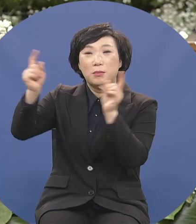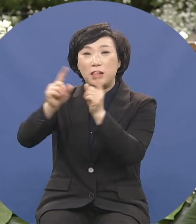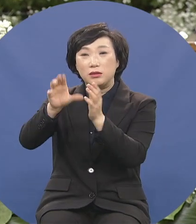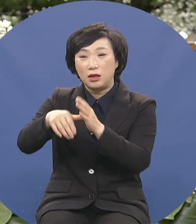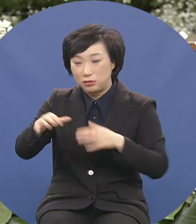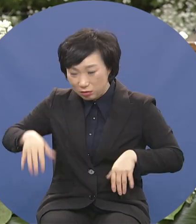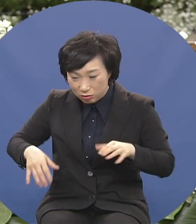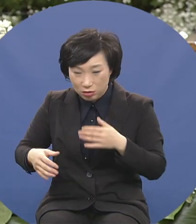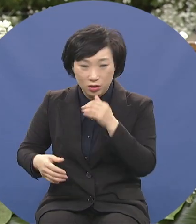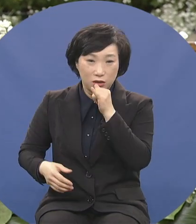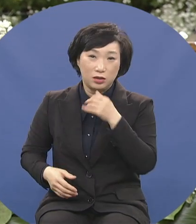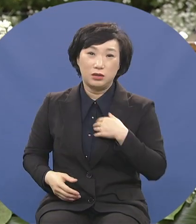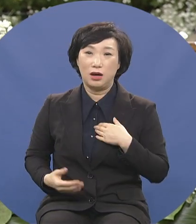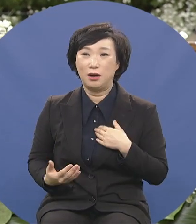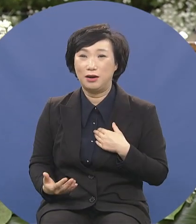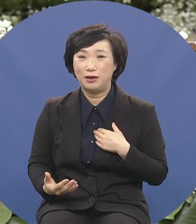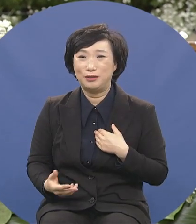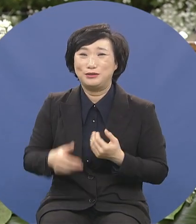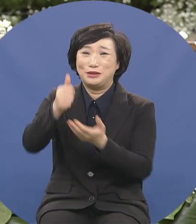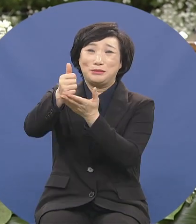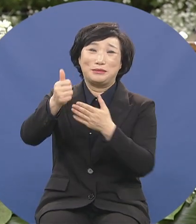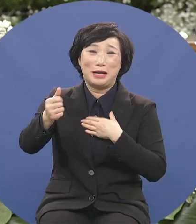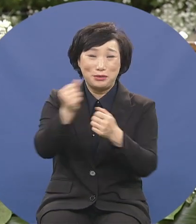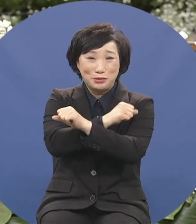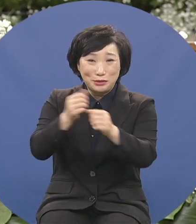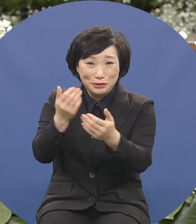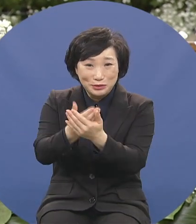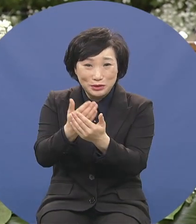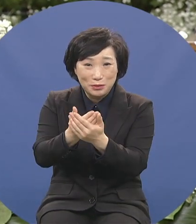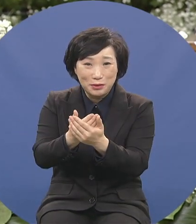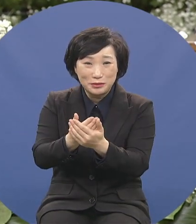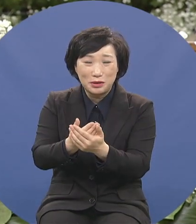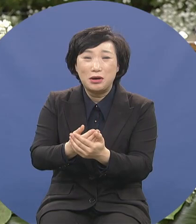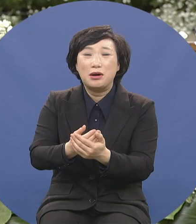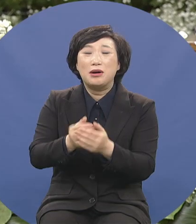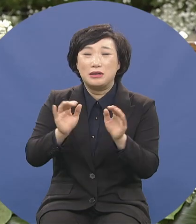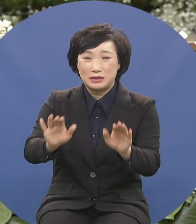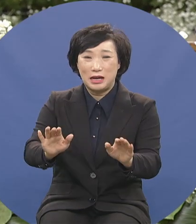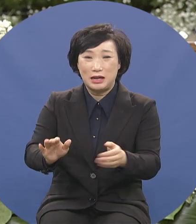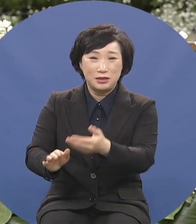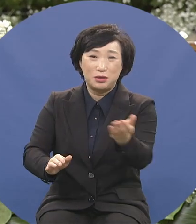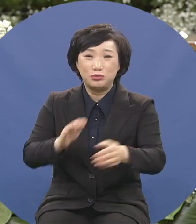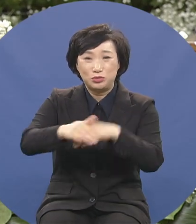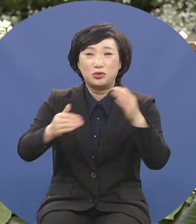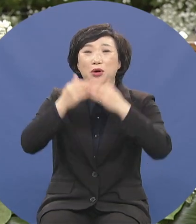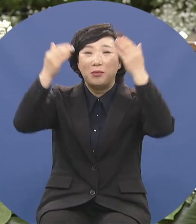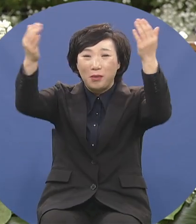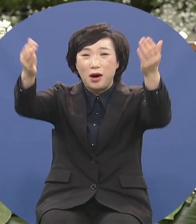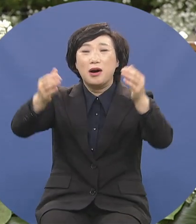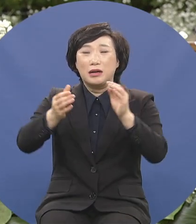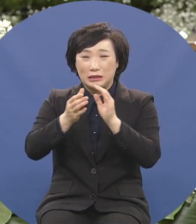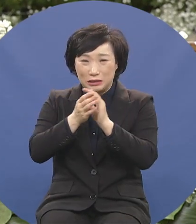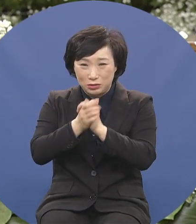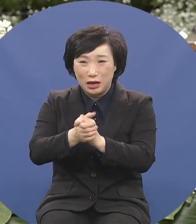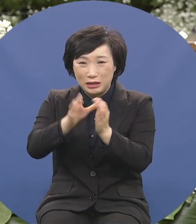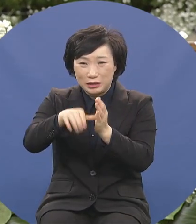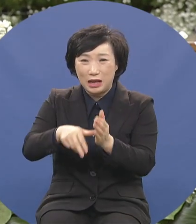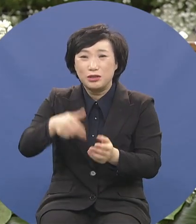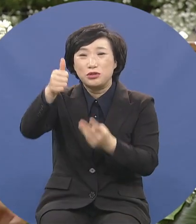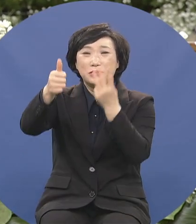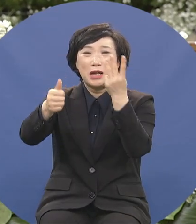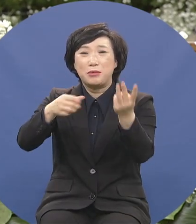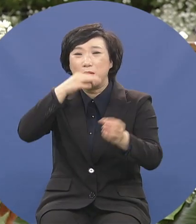없는가? 나를 용서하소서. 뜨겁게 두 손 번쩍 들고